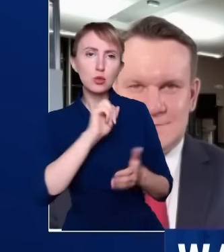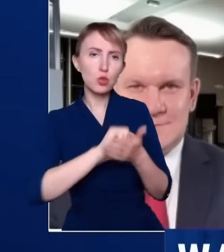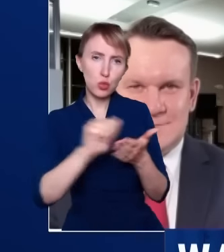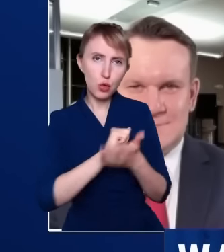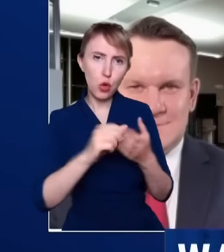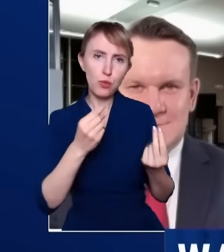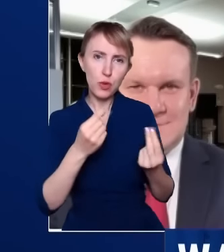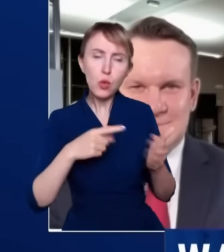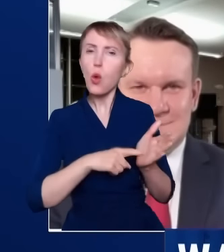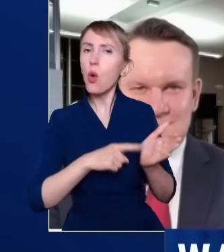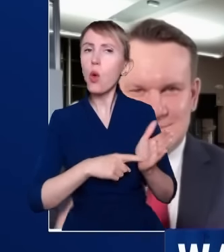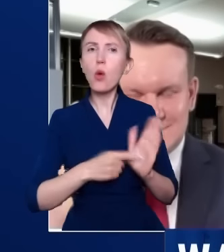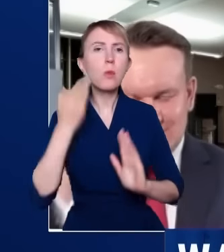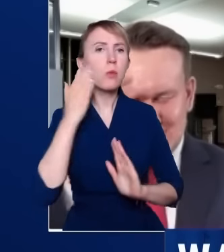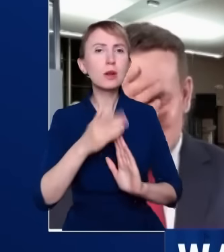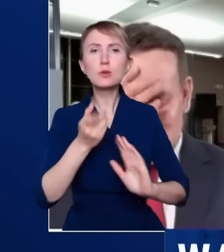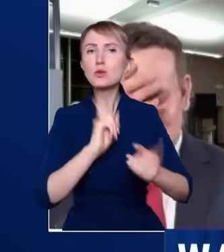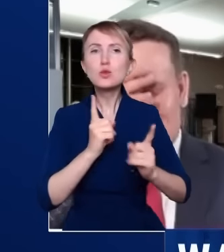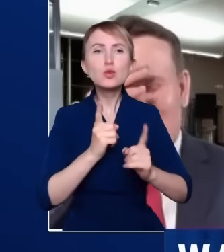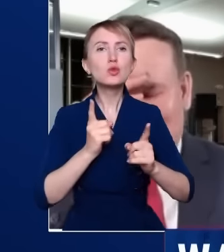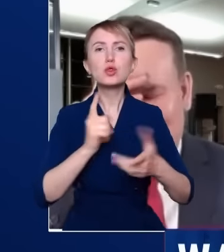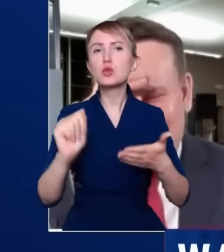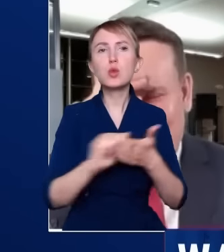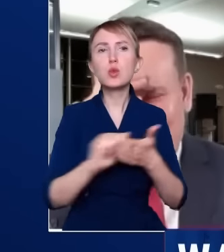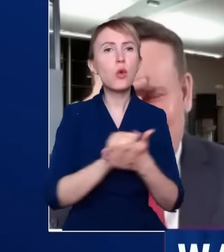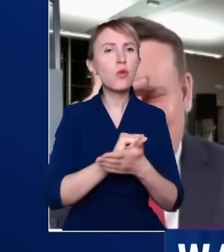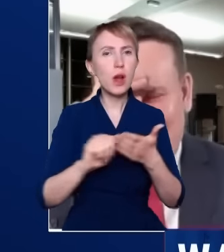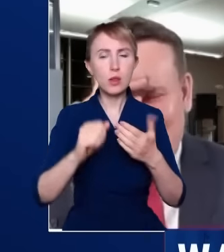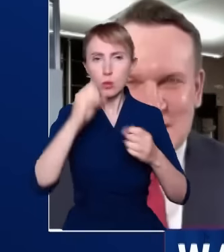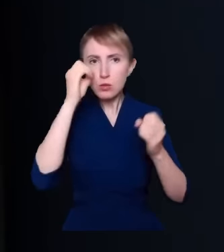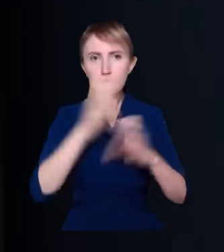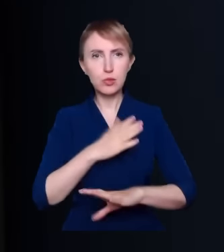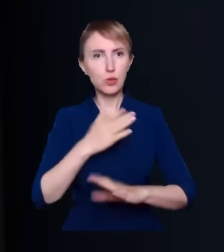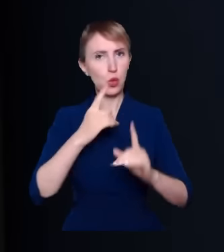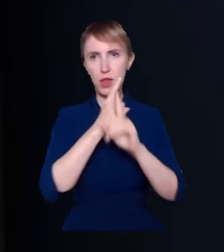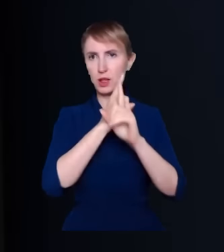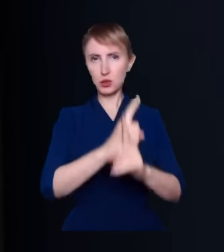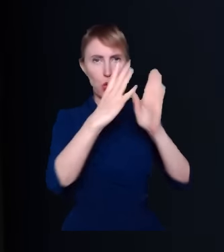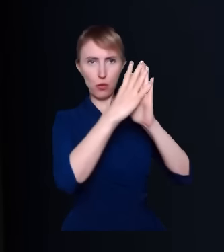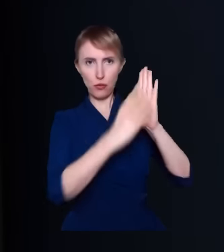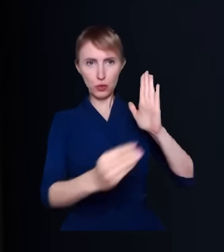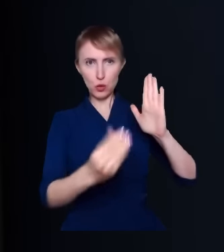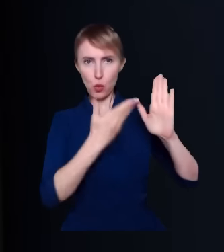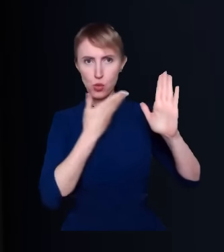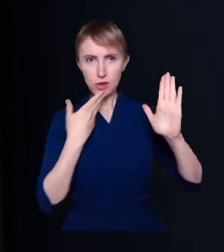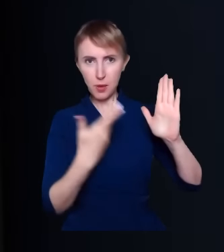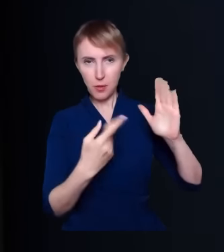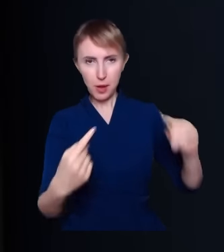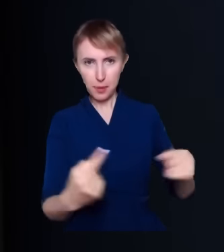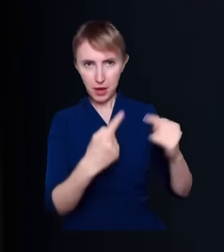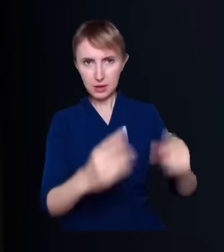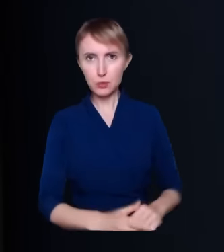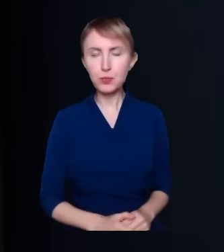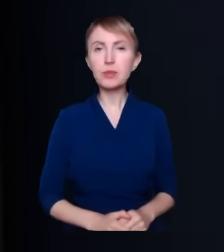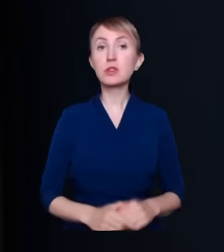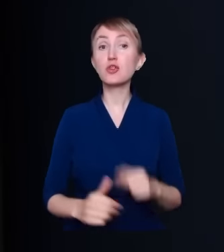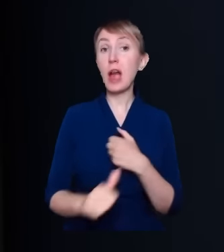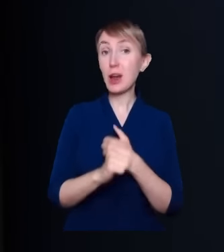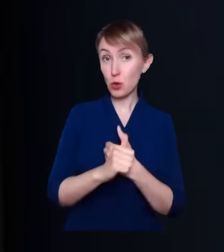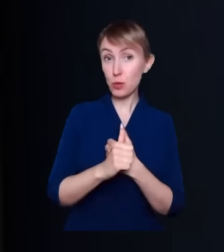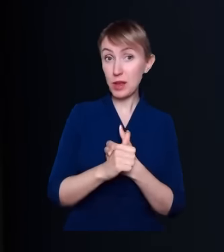tak pospiesznie i niechlujnie drukowane, że one są niezgodne z wzorcem. Tylko czy można powiedzieć, że argumenty są